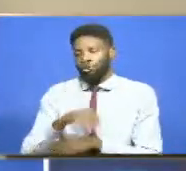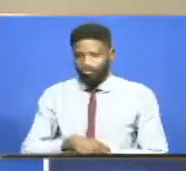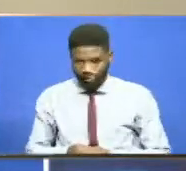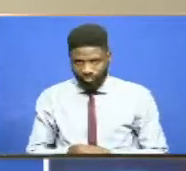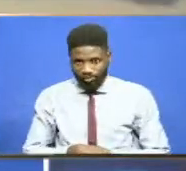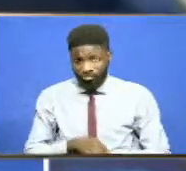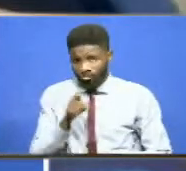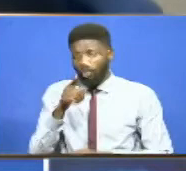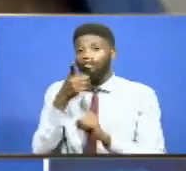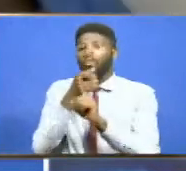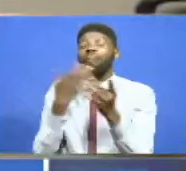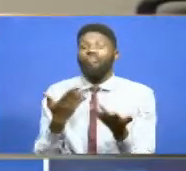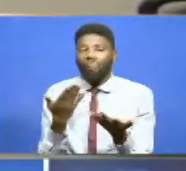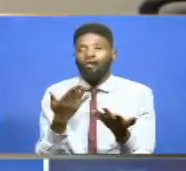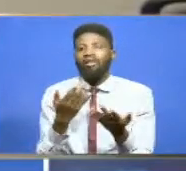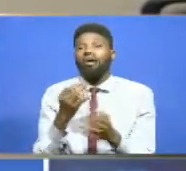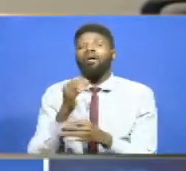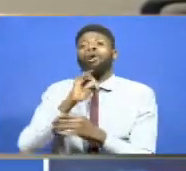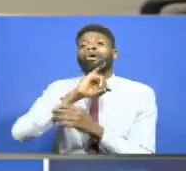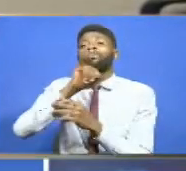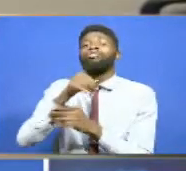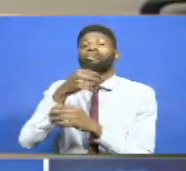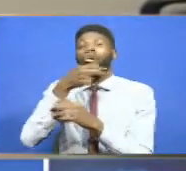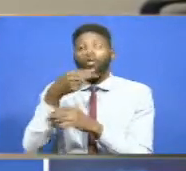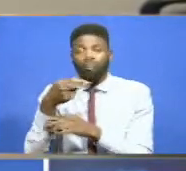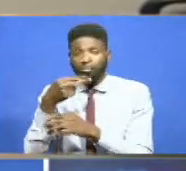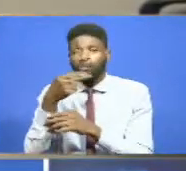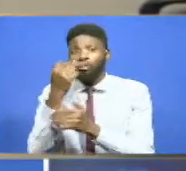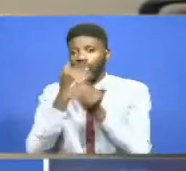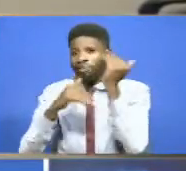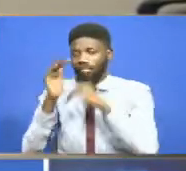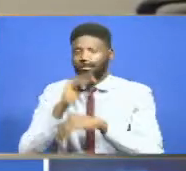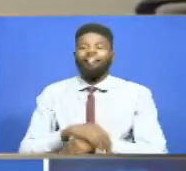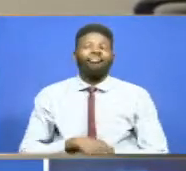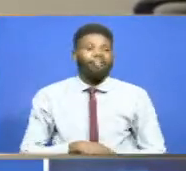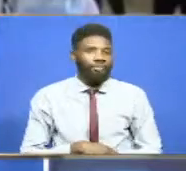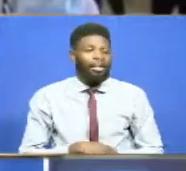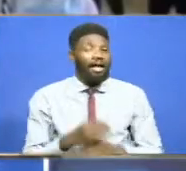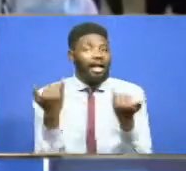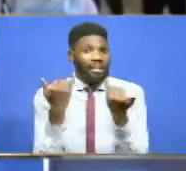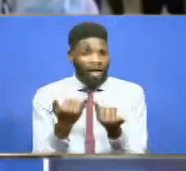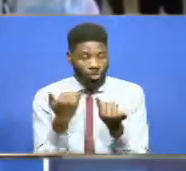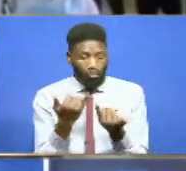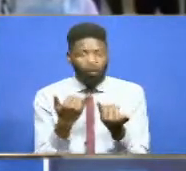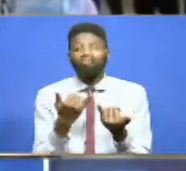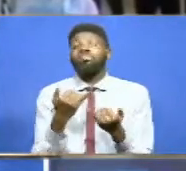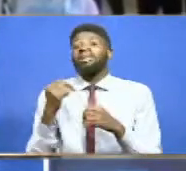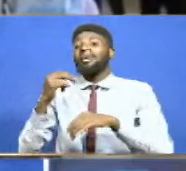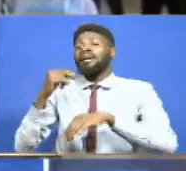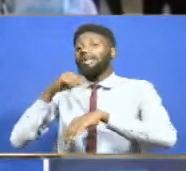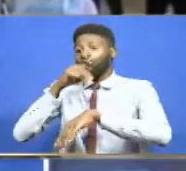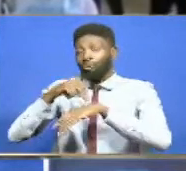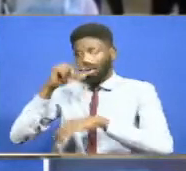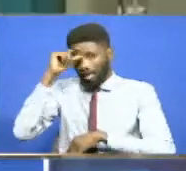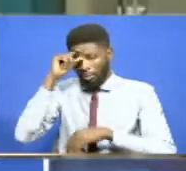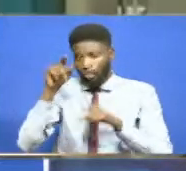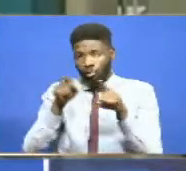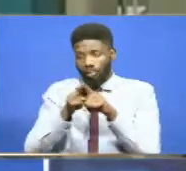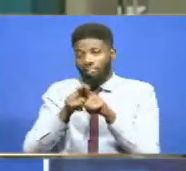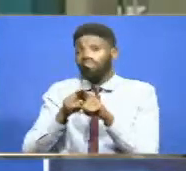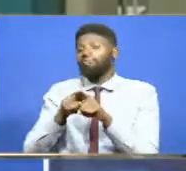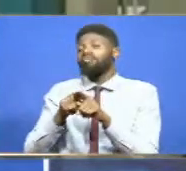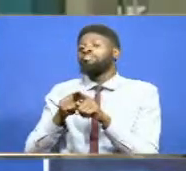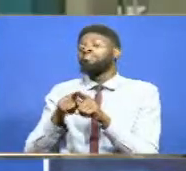Johns Hopkins. Ili kukabiliana na tatizo hili, serikali na taasisi ya serum nchini India sasa